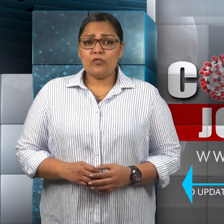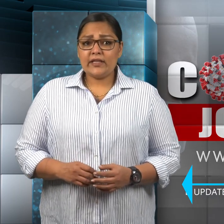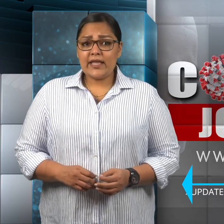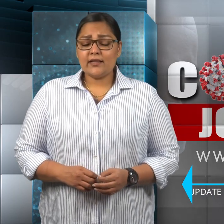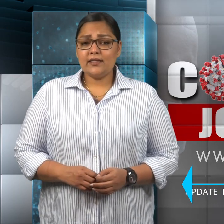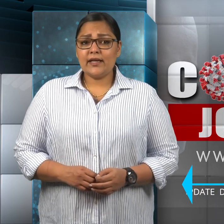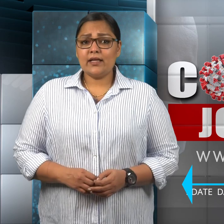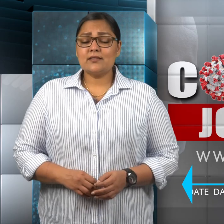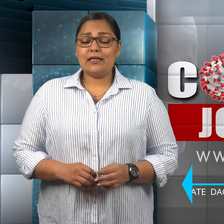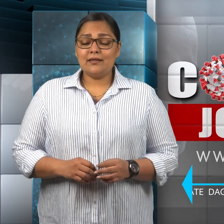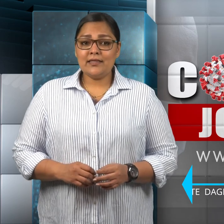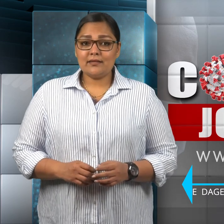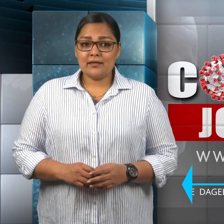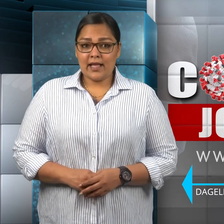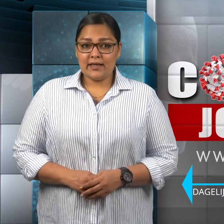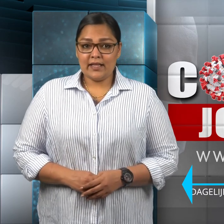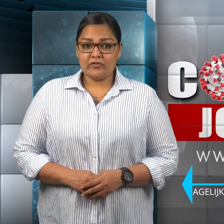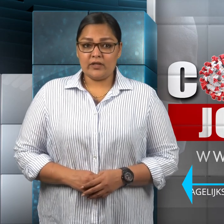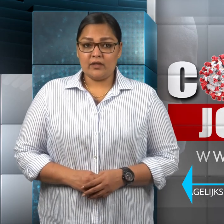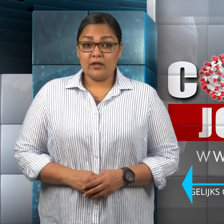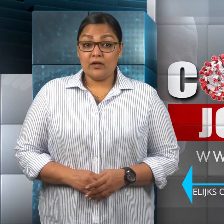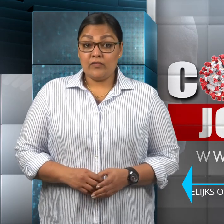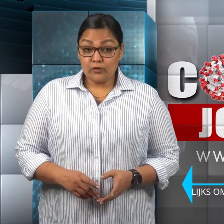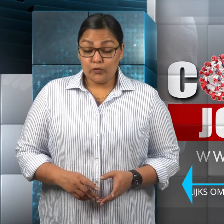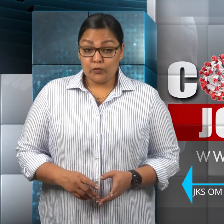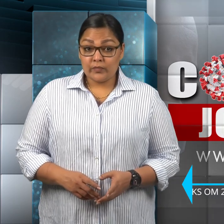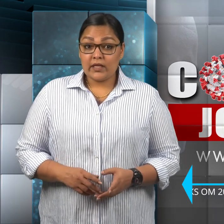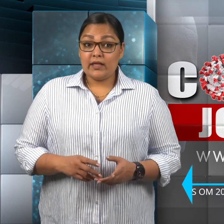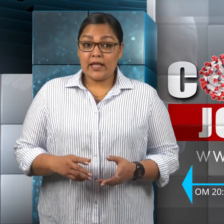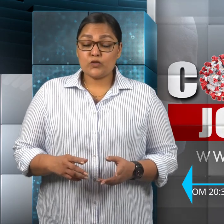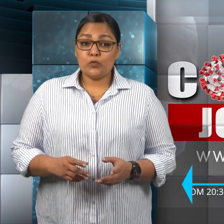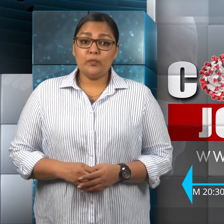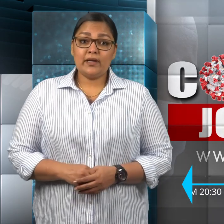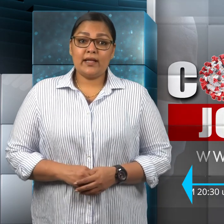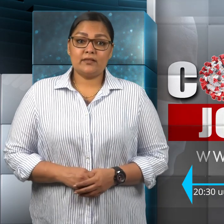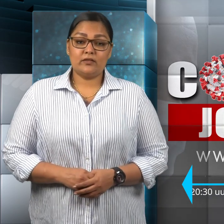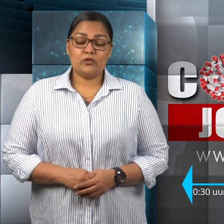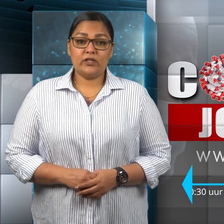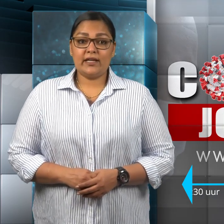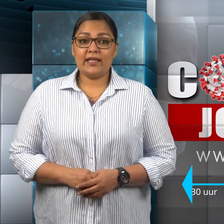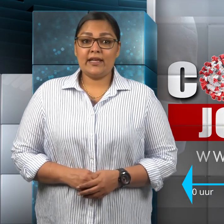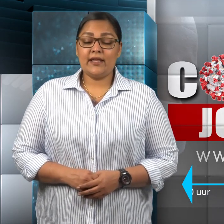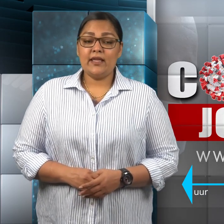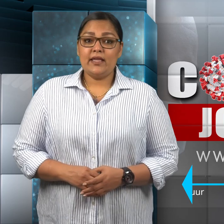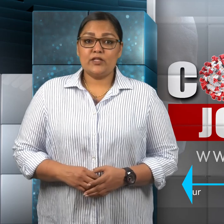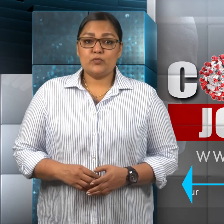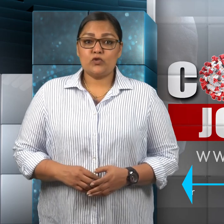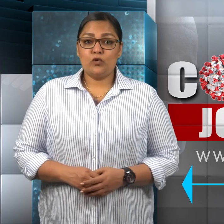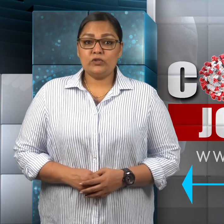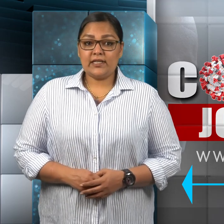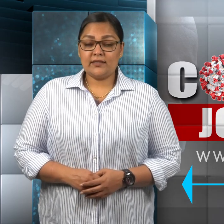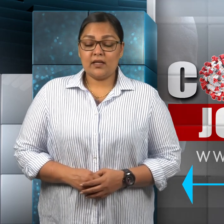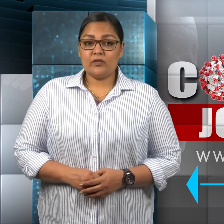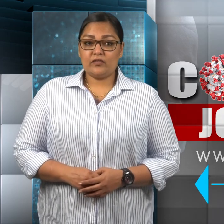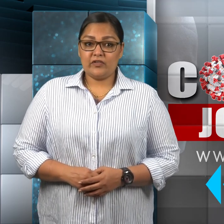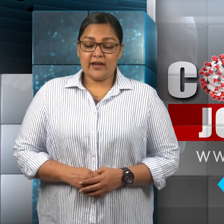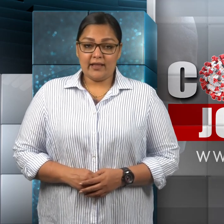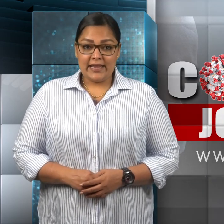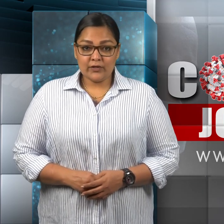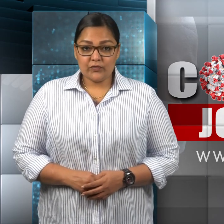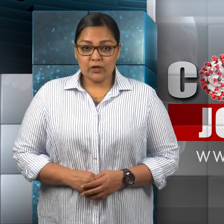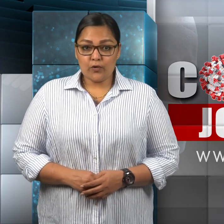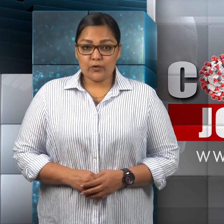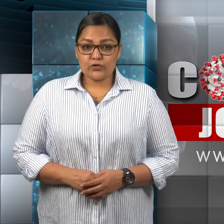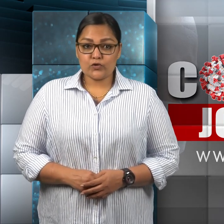die de COVID-19-regels niet naleven. Welnu, na spoedberaad door de regering is besloten dat het land